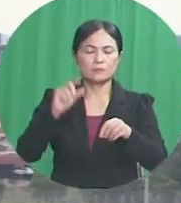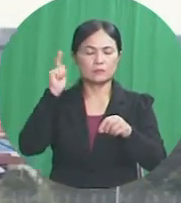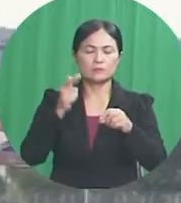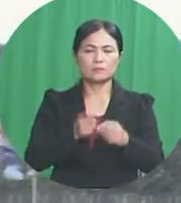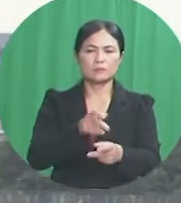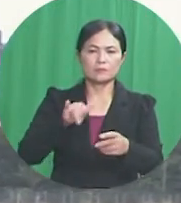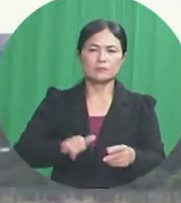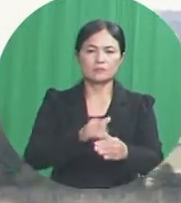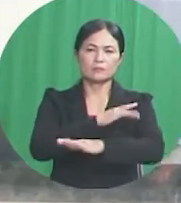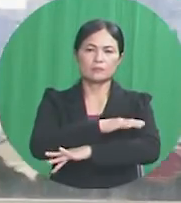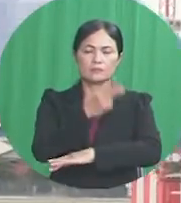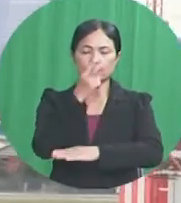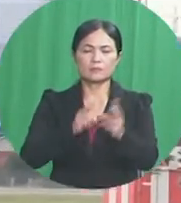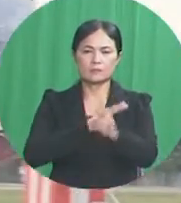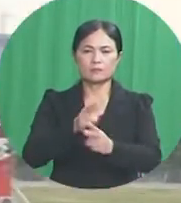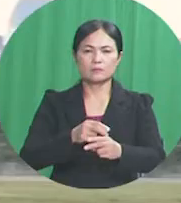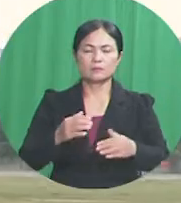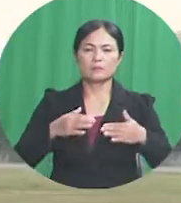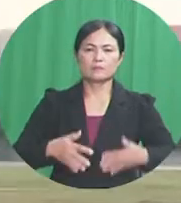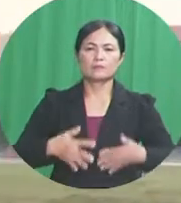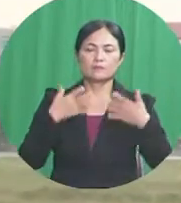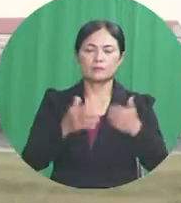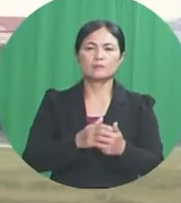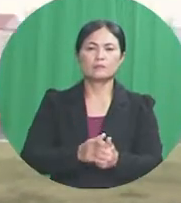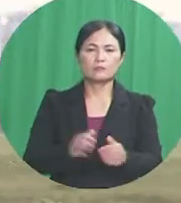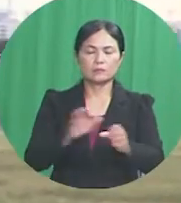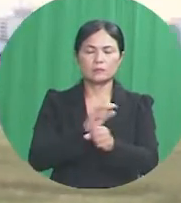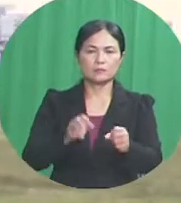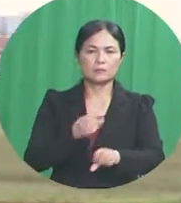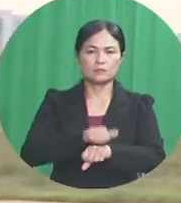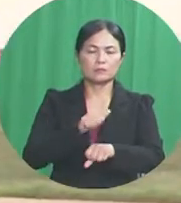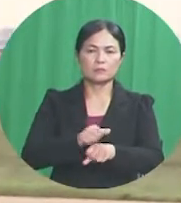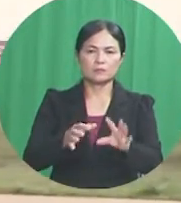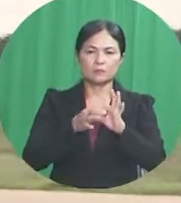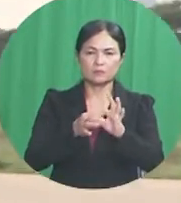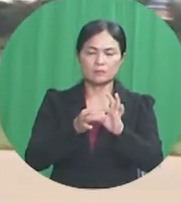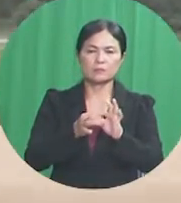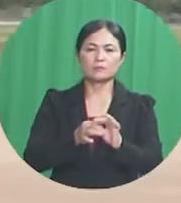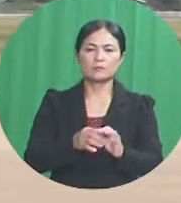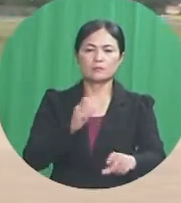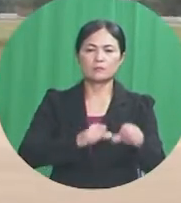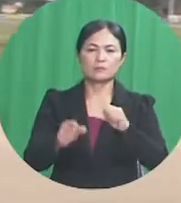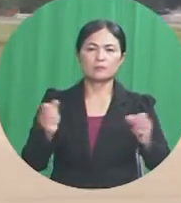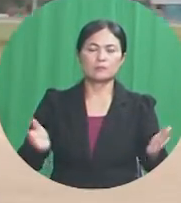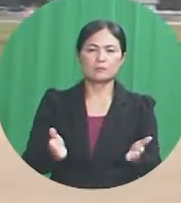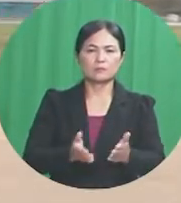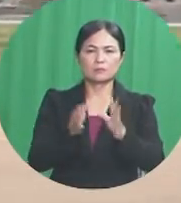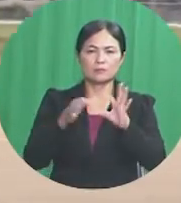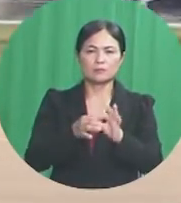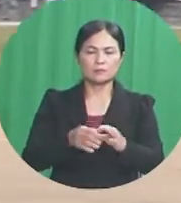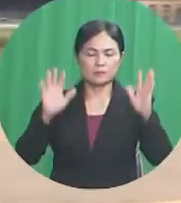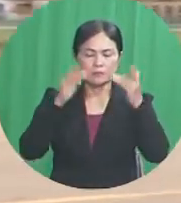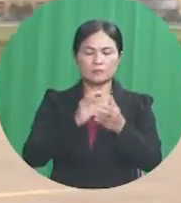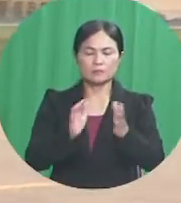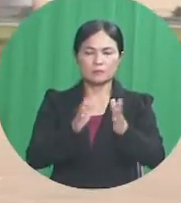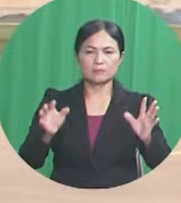គង់សម្រាកពិនិត្យព្យាបាលព្រះរាជសុខភាពនិងបំពេញព្រះរាជកិច្ចទំនាក់ទំនងបន្តការលើកកម្ពស់ចំណងមេត្រីភាព